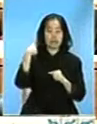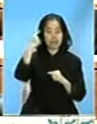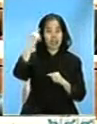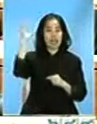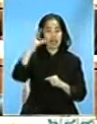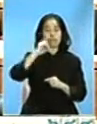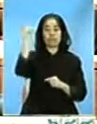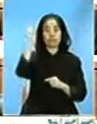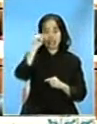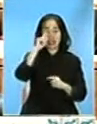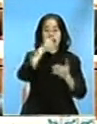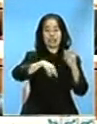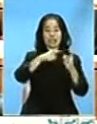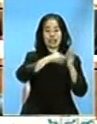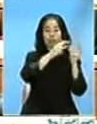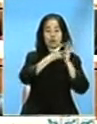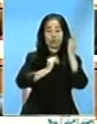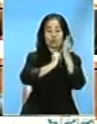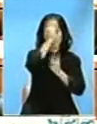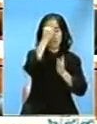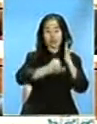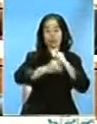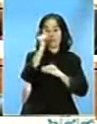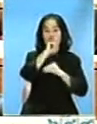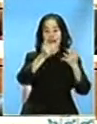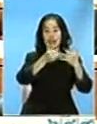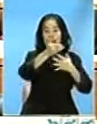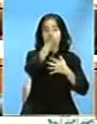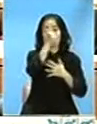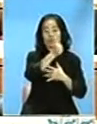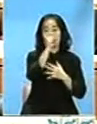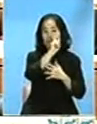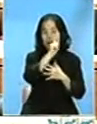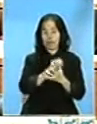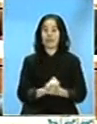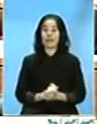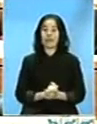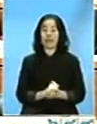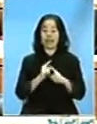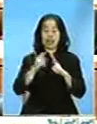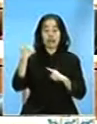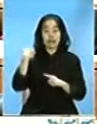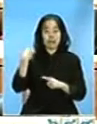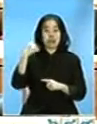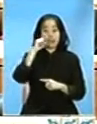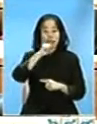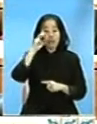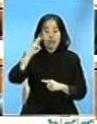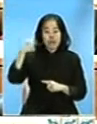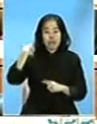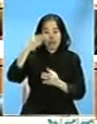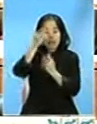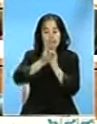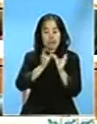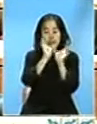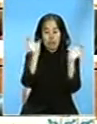าของการเลือกตั้งมากกว่าทีนี้ต้องเรียนท่านประธานอย่างนี้ครับว่าแม้จะมีสมาชิกบางส่วนบาง